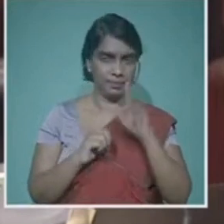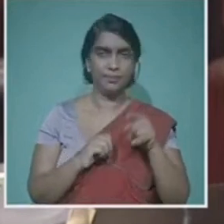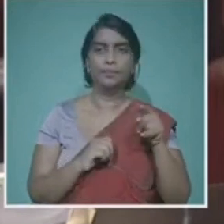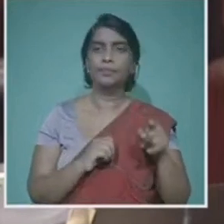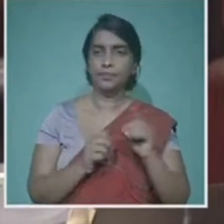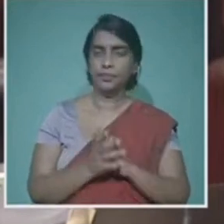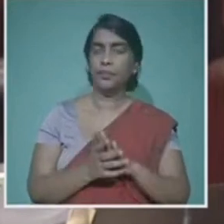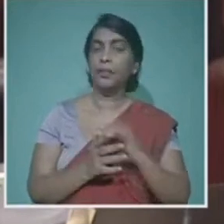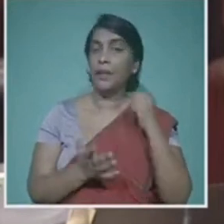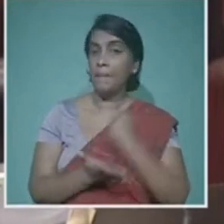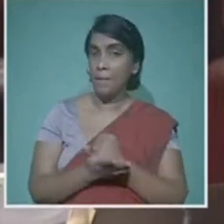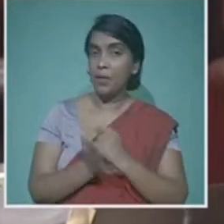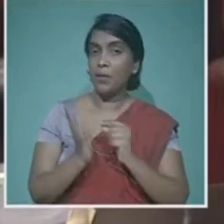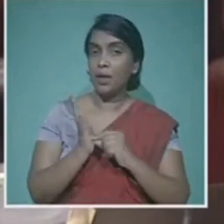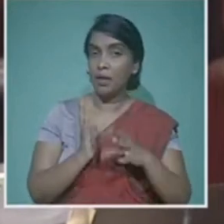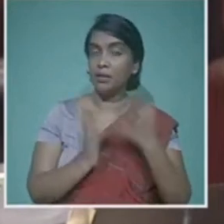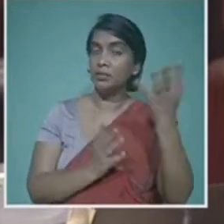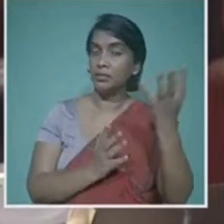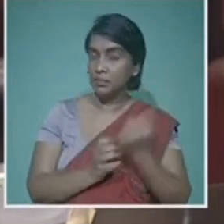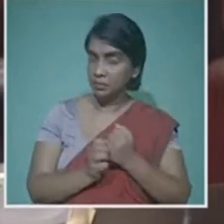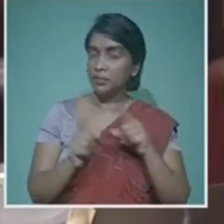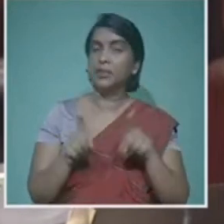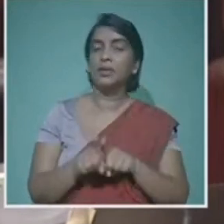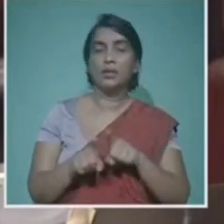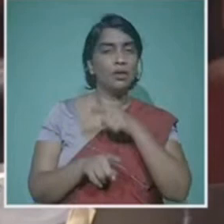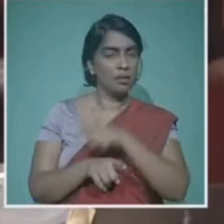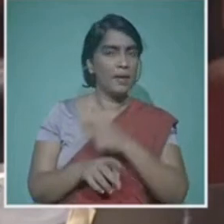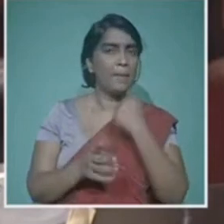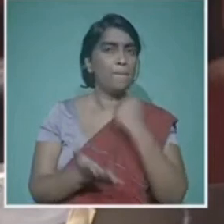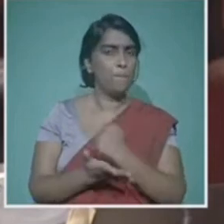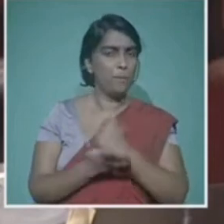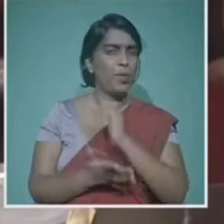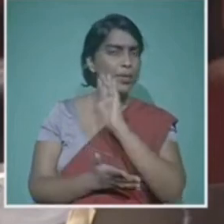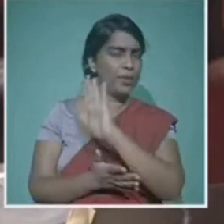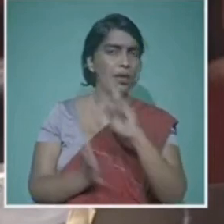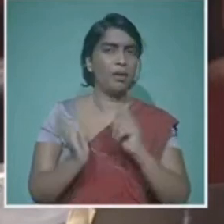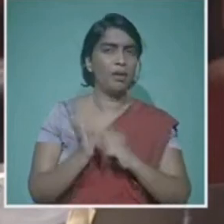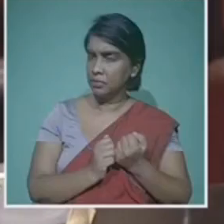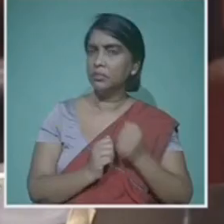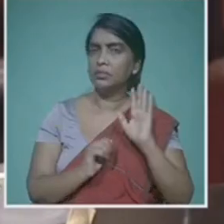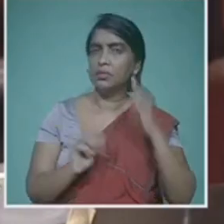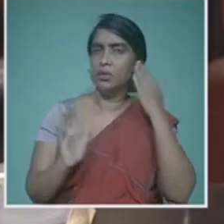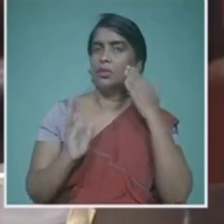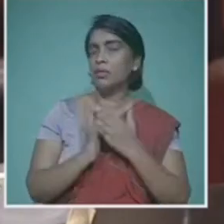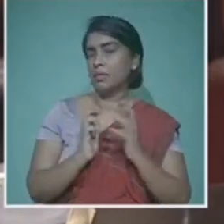வங்கி கடன் எடுப்பதற்காக போனாலும் கூட அவர்களுக்கு அந்த வங்கி கடன் கொடுப்பதற்கான தடைகள்